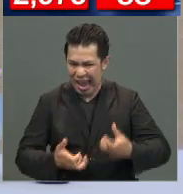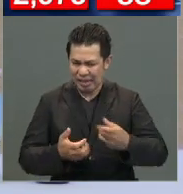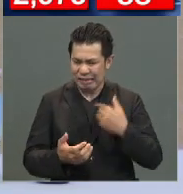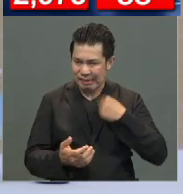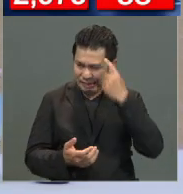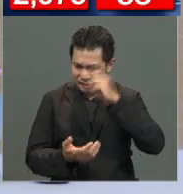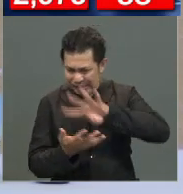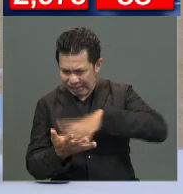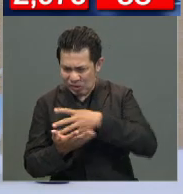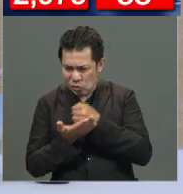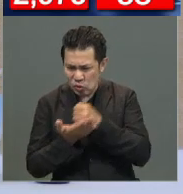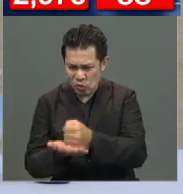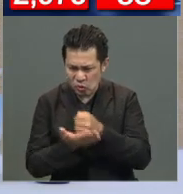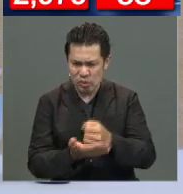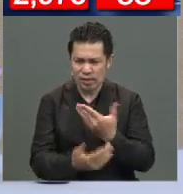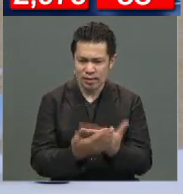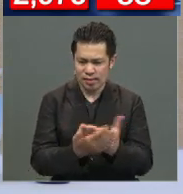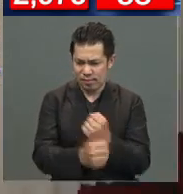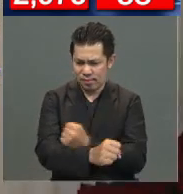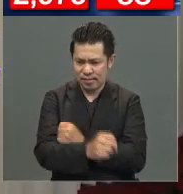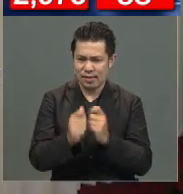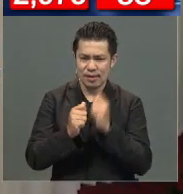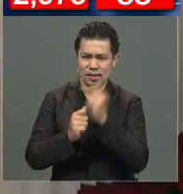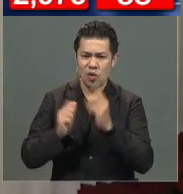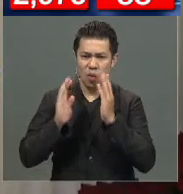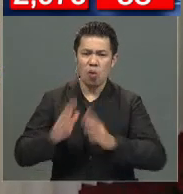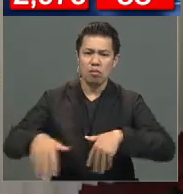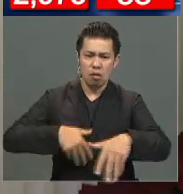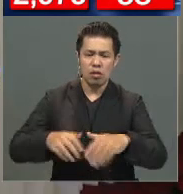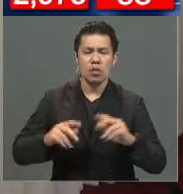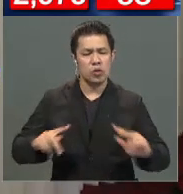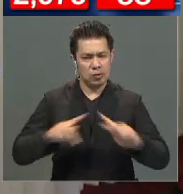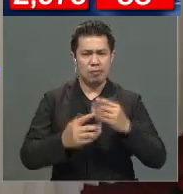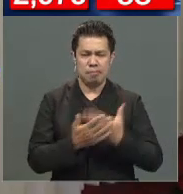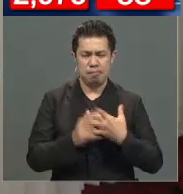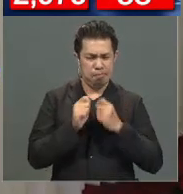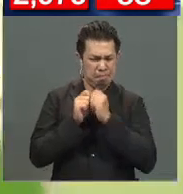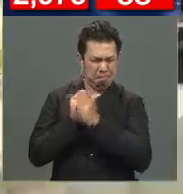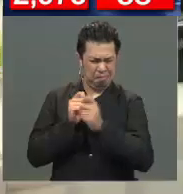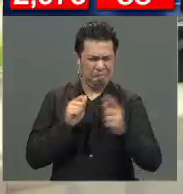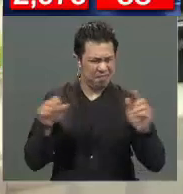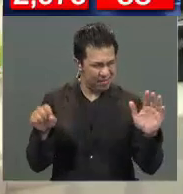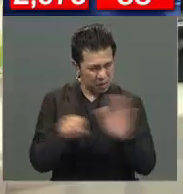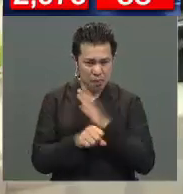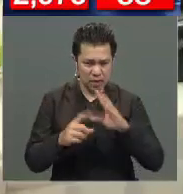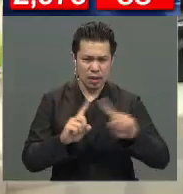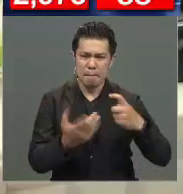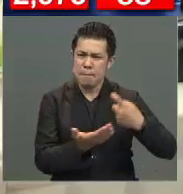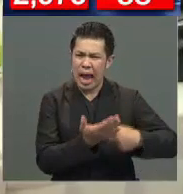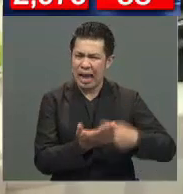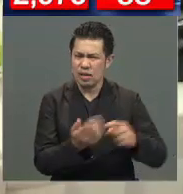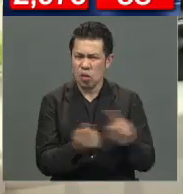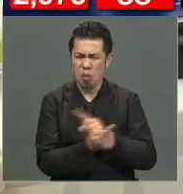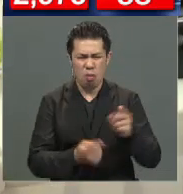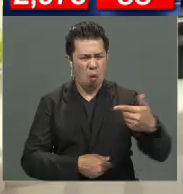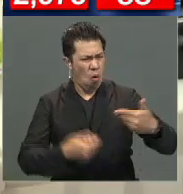ยียวยาประชาชนซึ่งกระทรวงการคลังยืนยันนะครับว่าเยียวยาครบถ้วนตามเป้าหมายแล้วแต่ในส่วนของประกันสังคมที่ยังมี